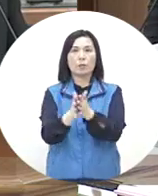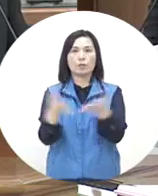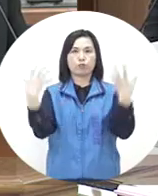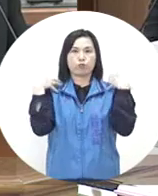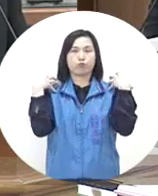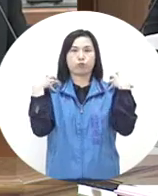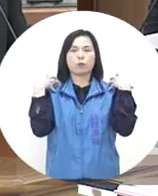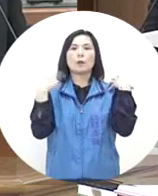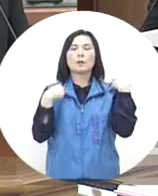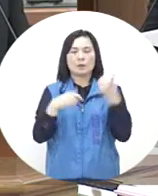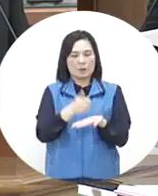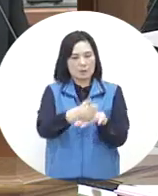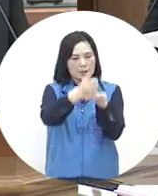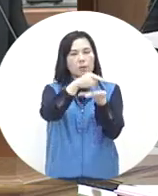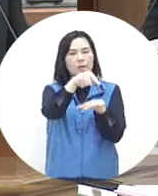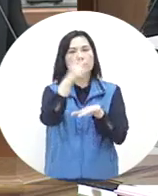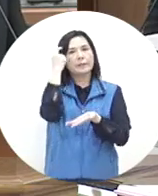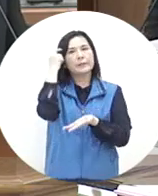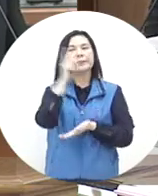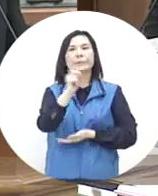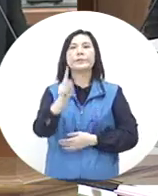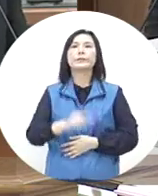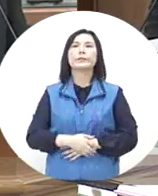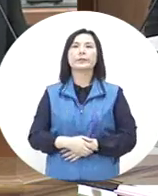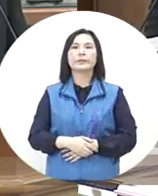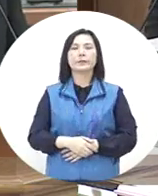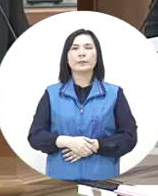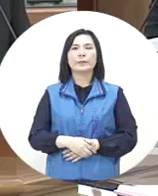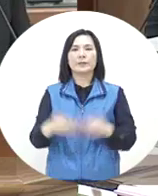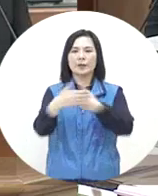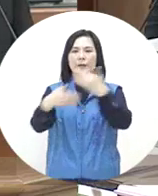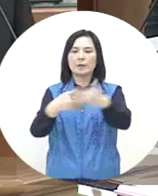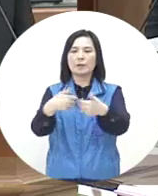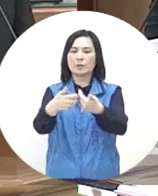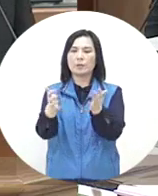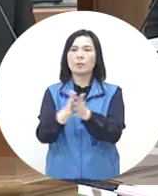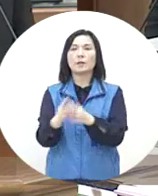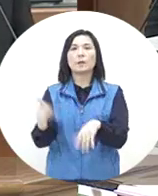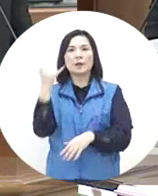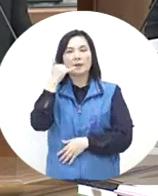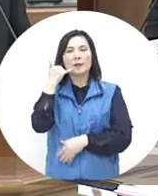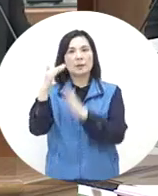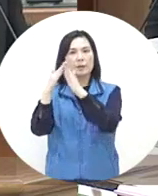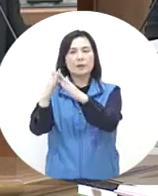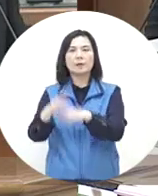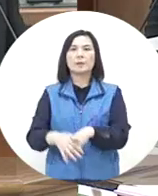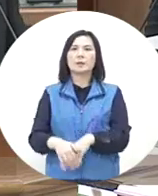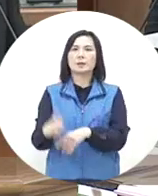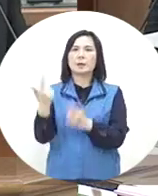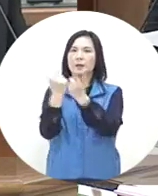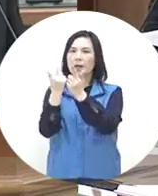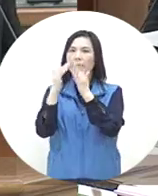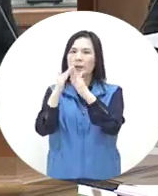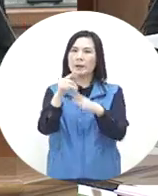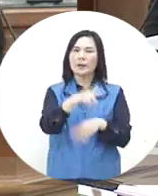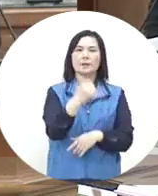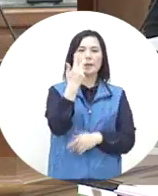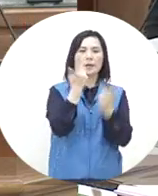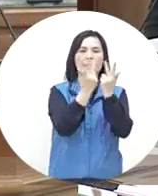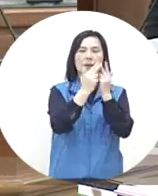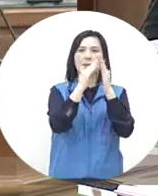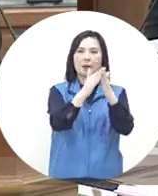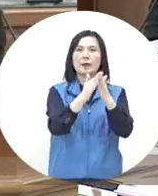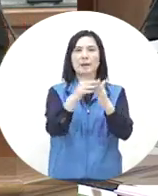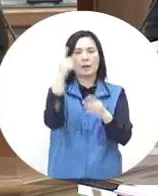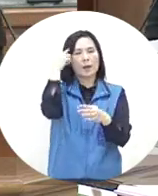前责单位的看法，所以交通部、基隆市、新北市、台北市大家四个要有共识啊。我都很简